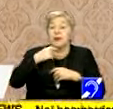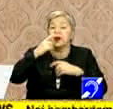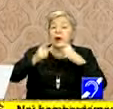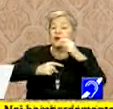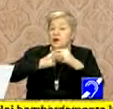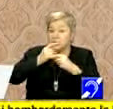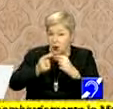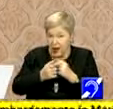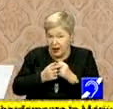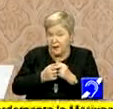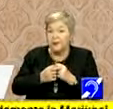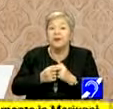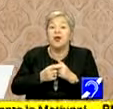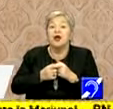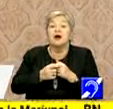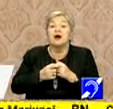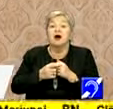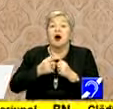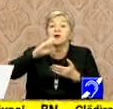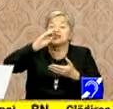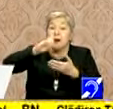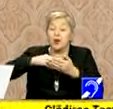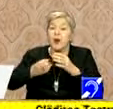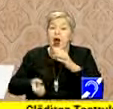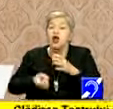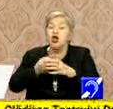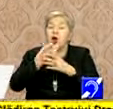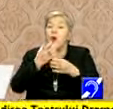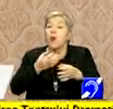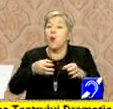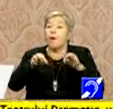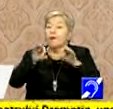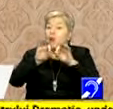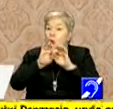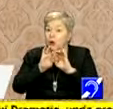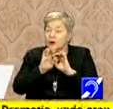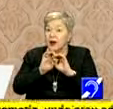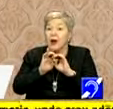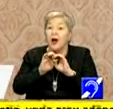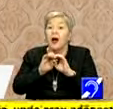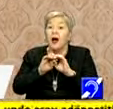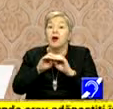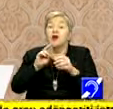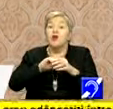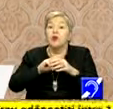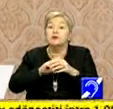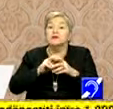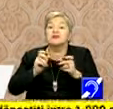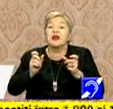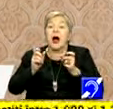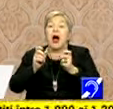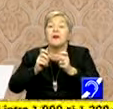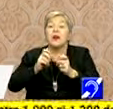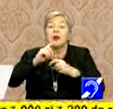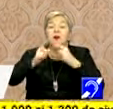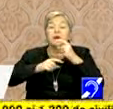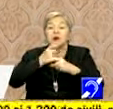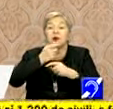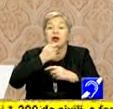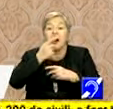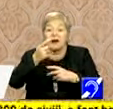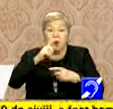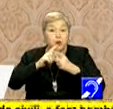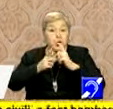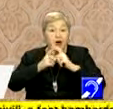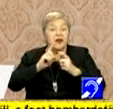sperăm că va fi aprobată noua strategie în ceea ce privește apărarea pentru următorii ani, politica noastră